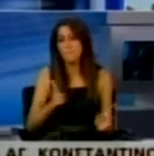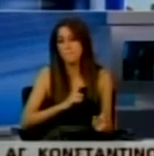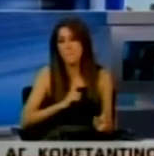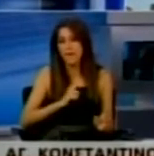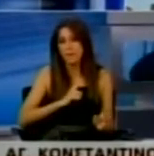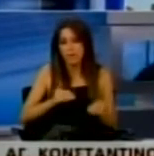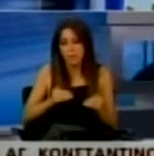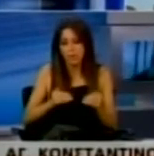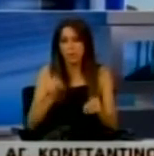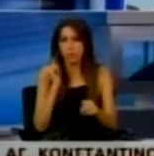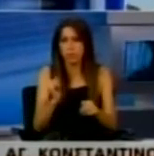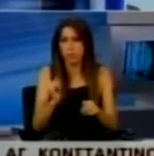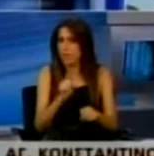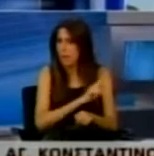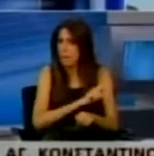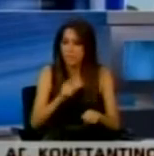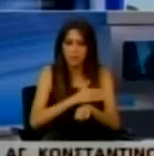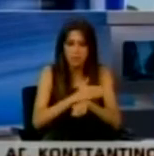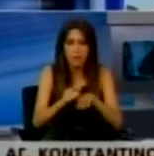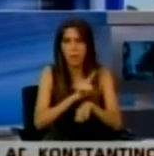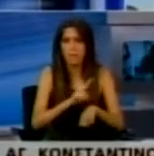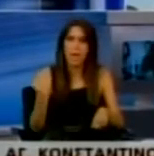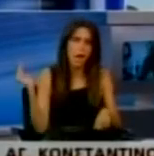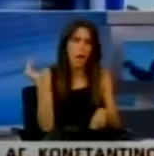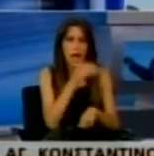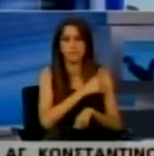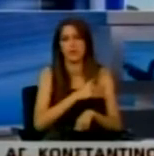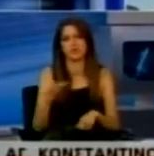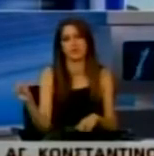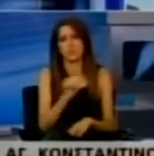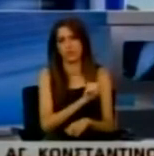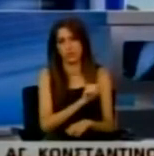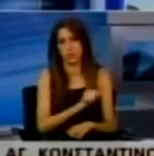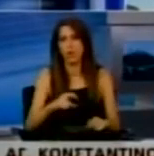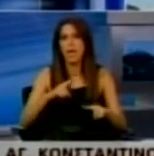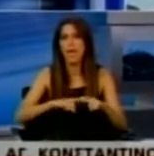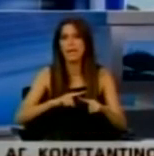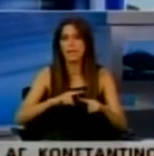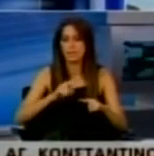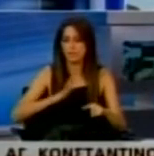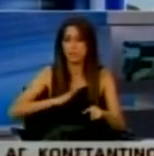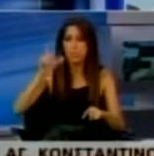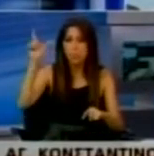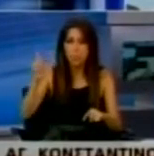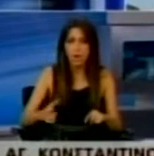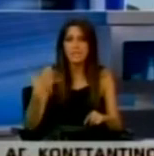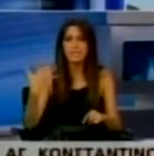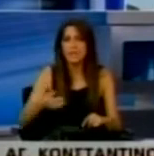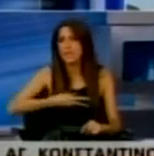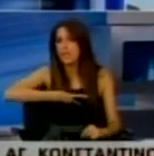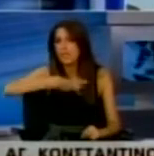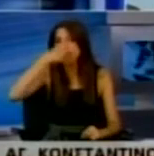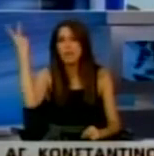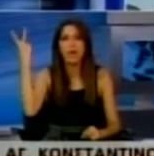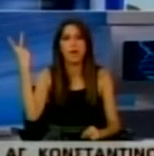ρόλο του Εθνικού Ραδιοτηλεοπτικού Φορέα. Είναι δικαίωμα του Έλληνα πολίτη. Στη μόρφωση,